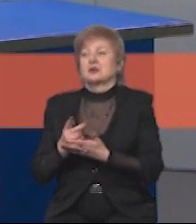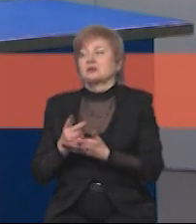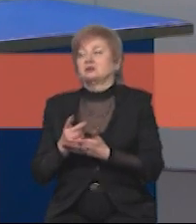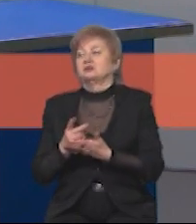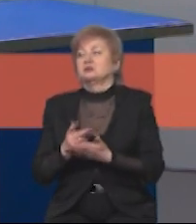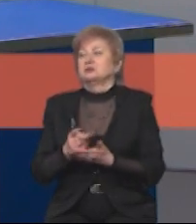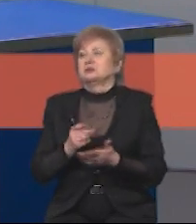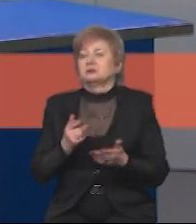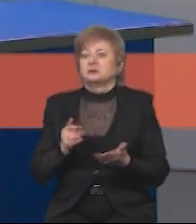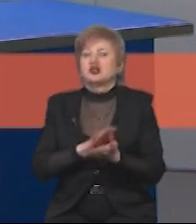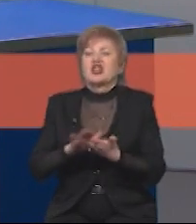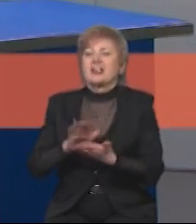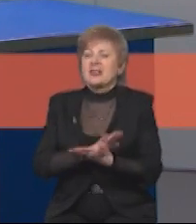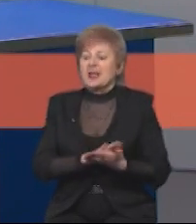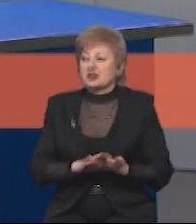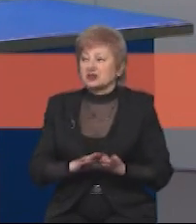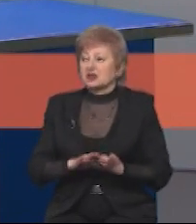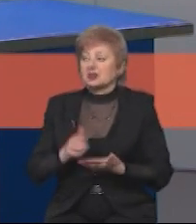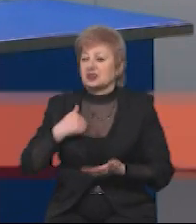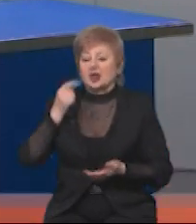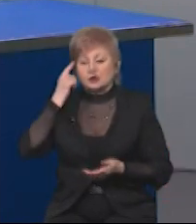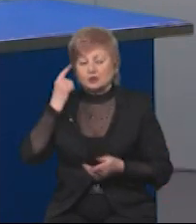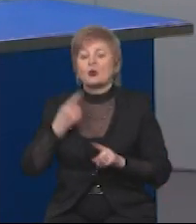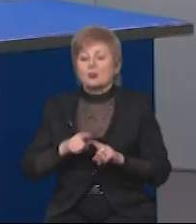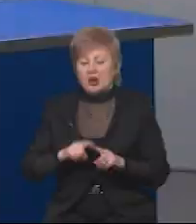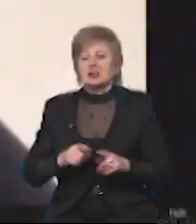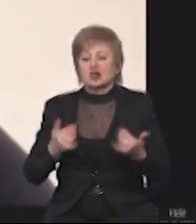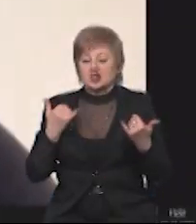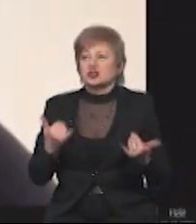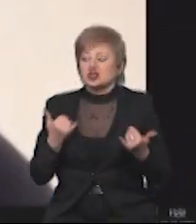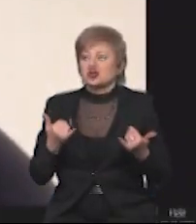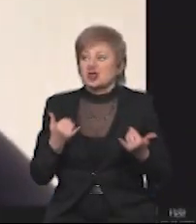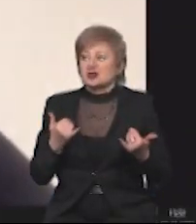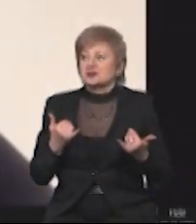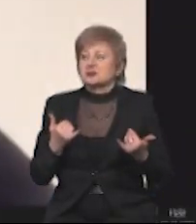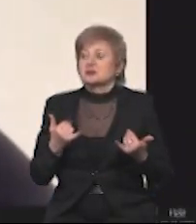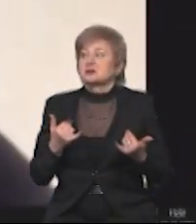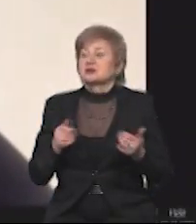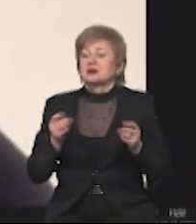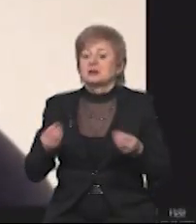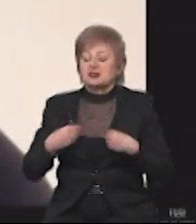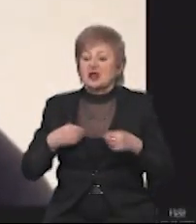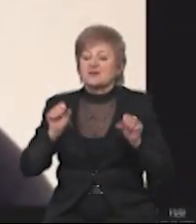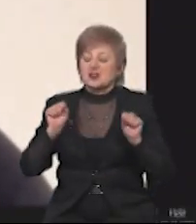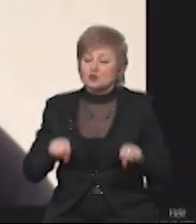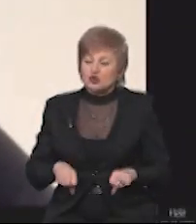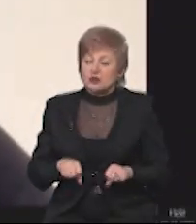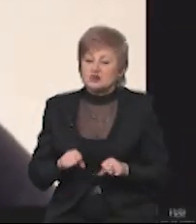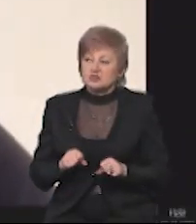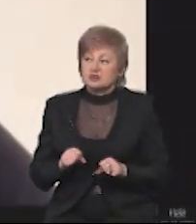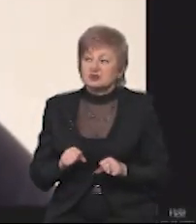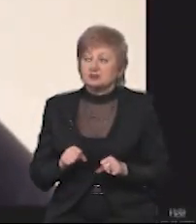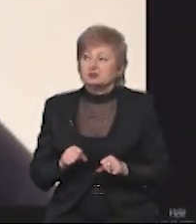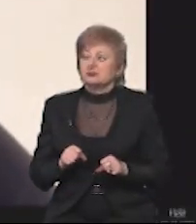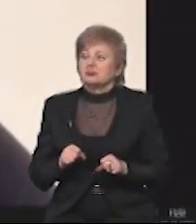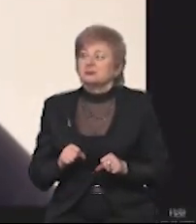условий. Я думаю, это на данный момент хотя бы даст возможность при